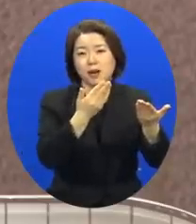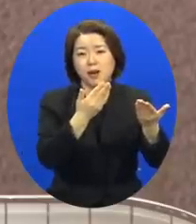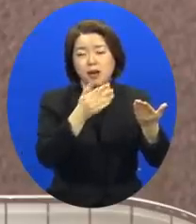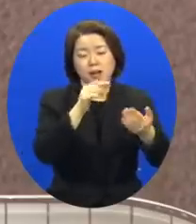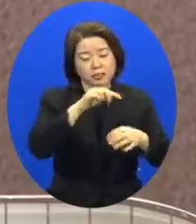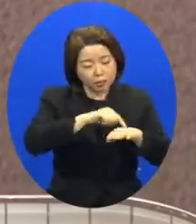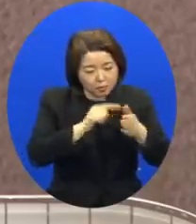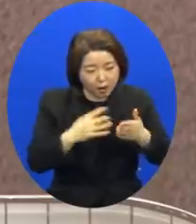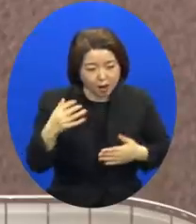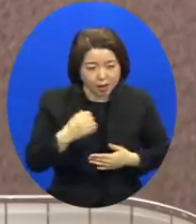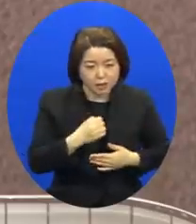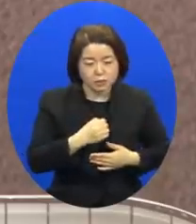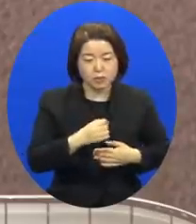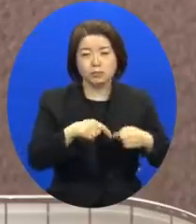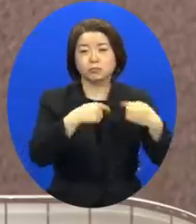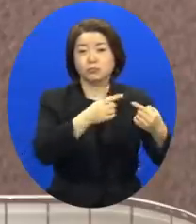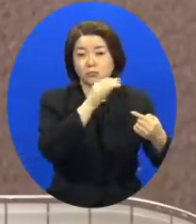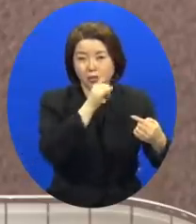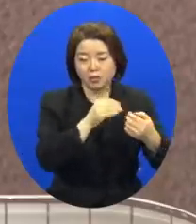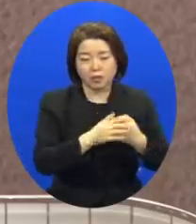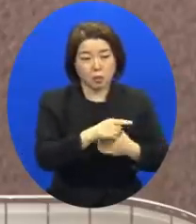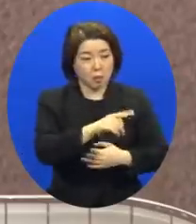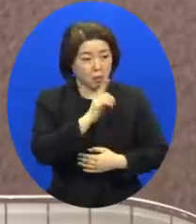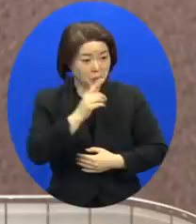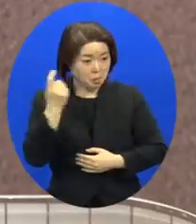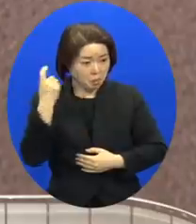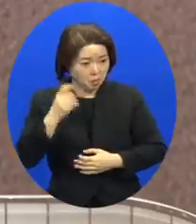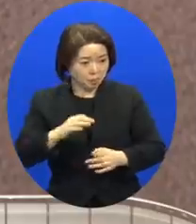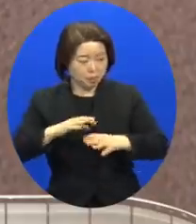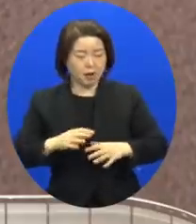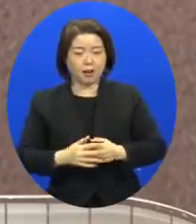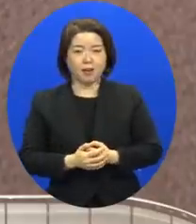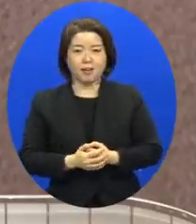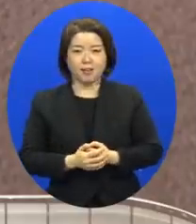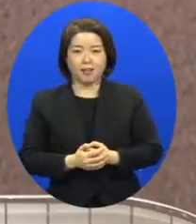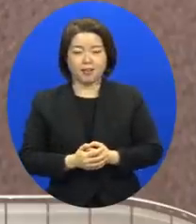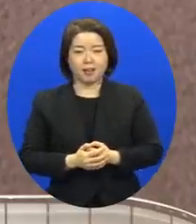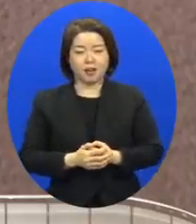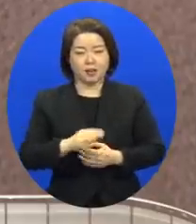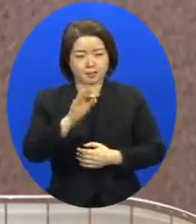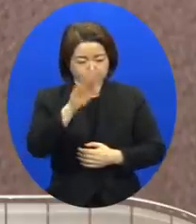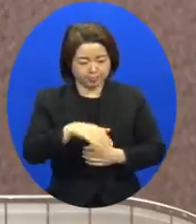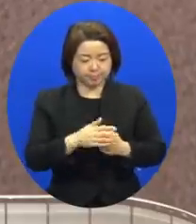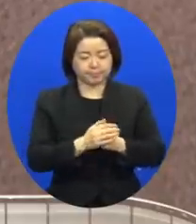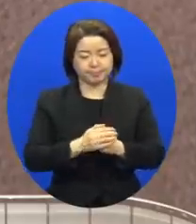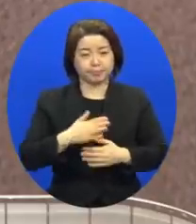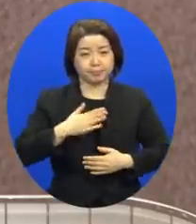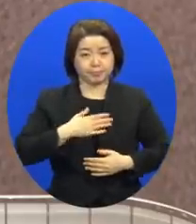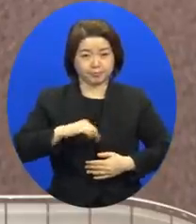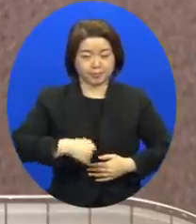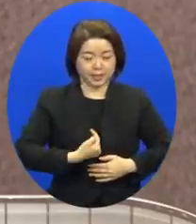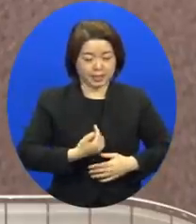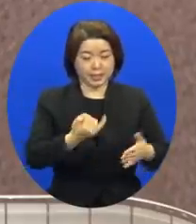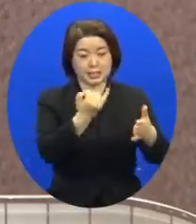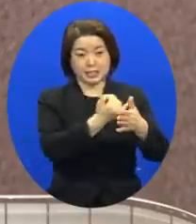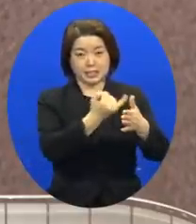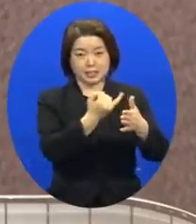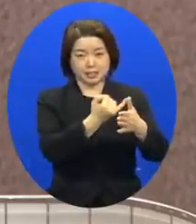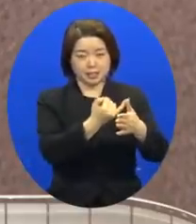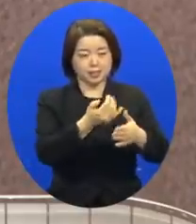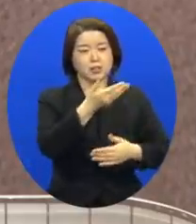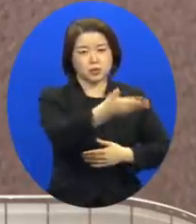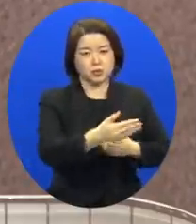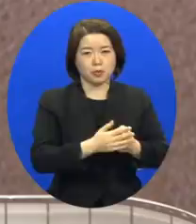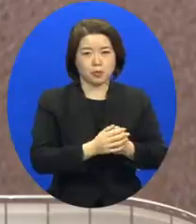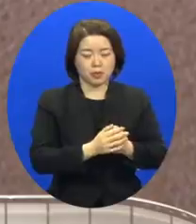장로님이 감짝 놀랐습니다 그리고 자기 큰딸을 줍니다 자 맏사위